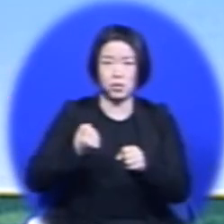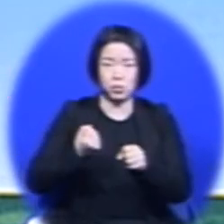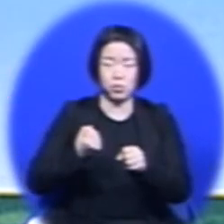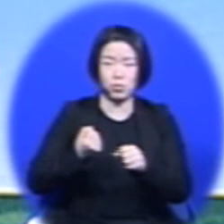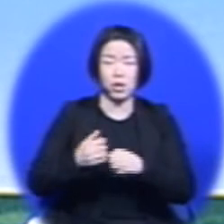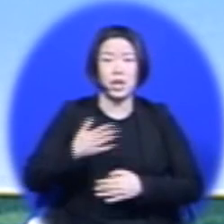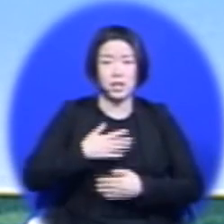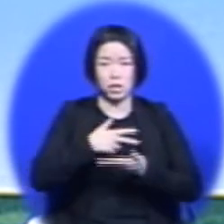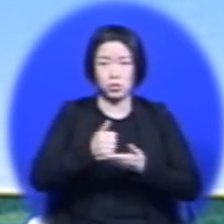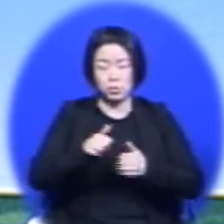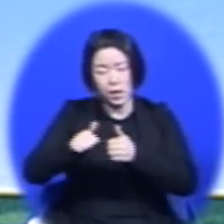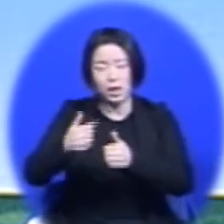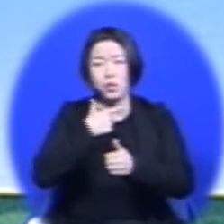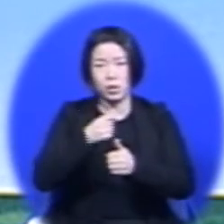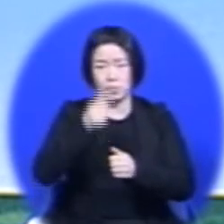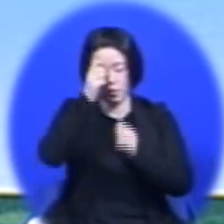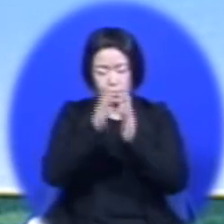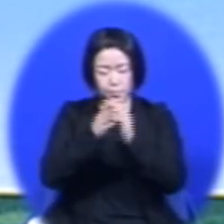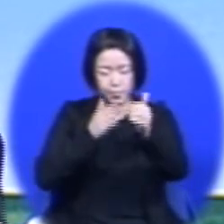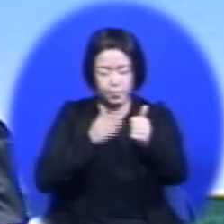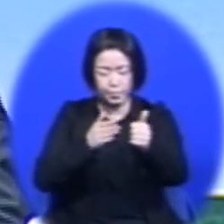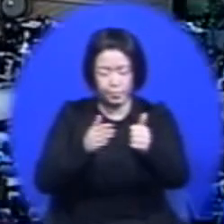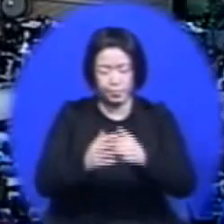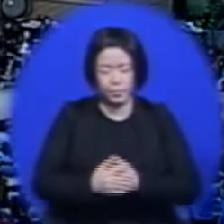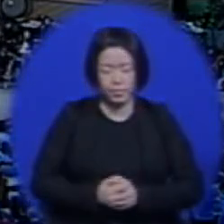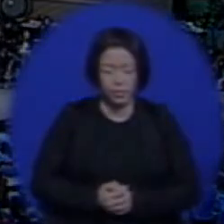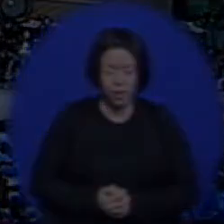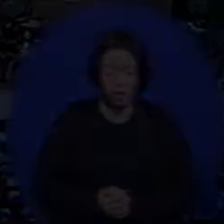주님을 따라가기를 원합니다. 기도하십시다. 은혜와 사랑이 충만하신 아버지 하나님.